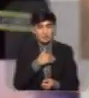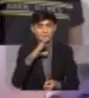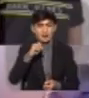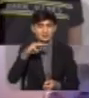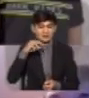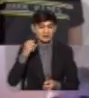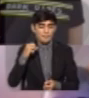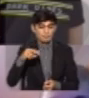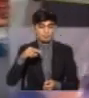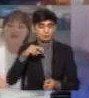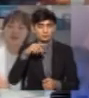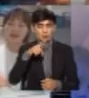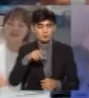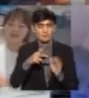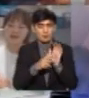номер